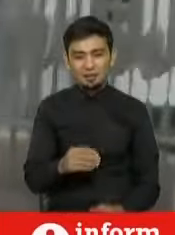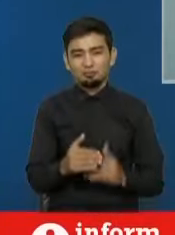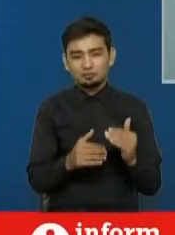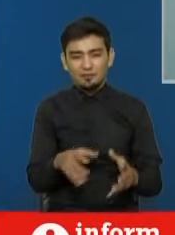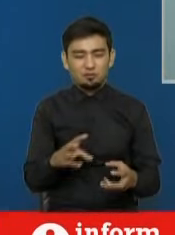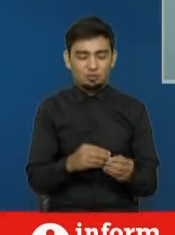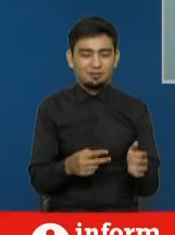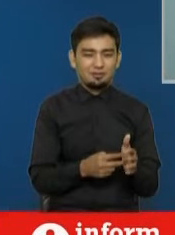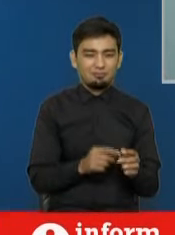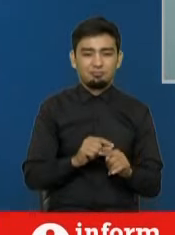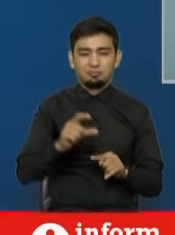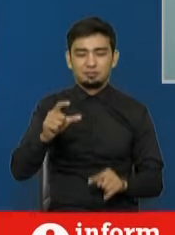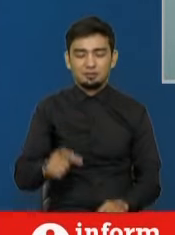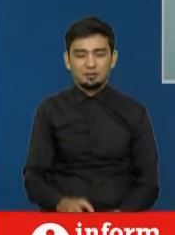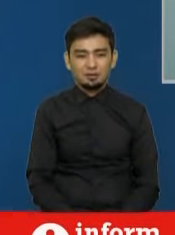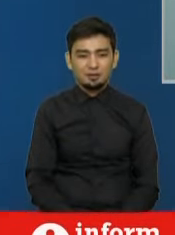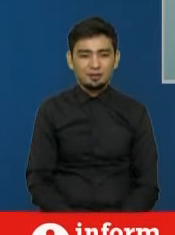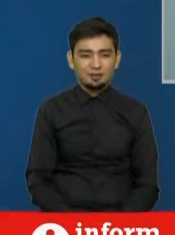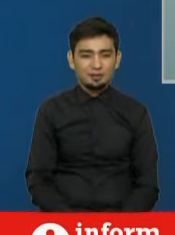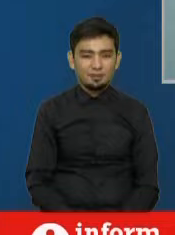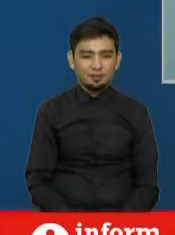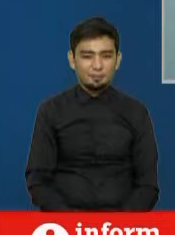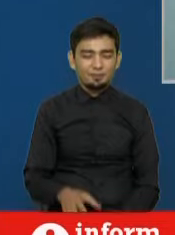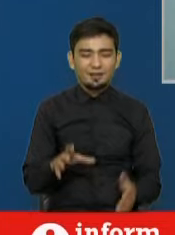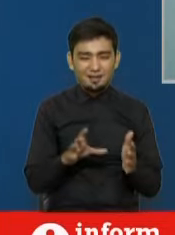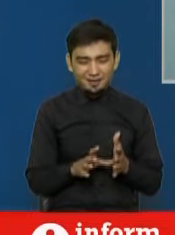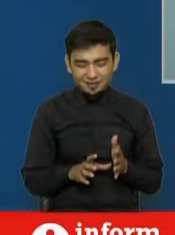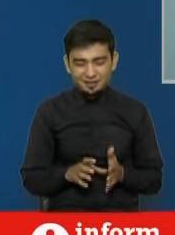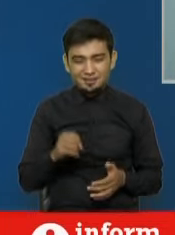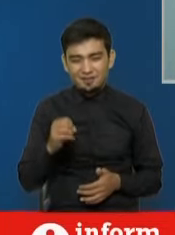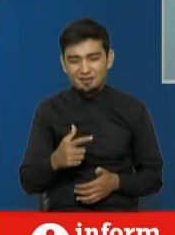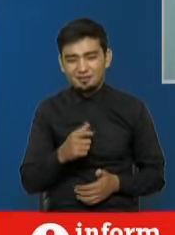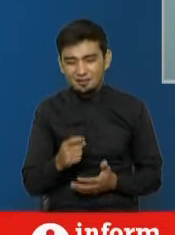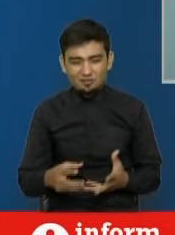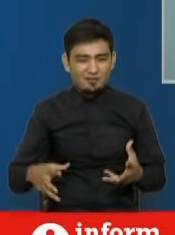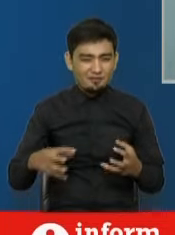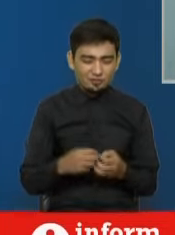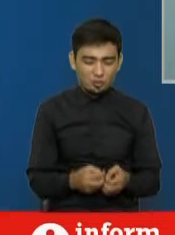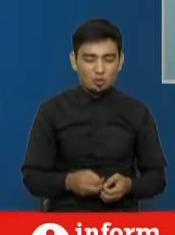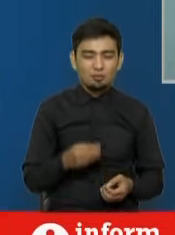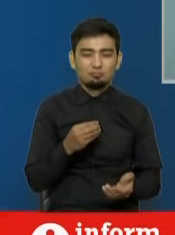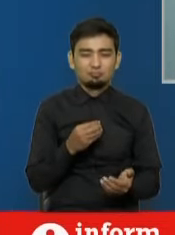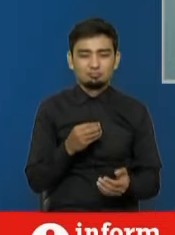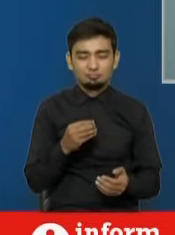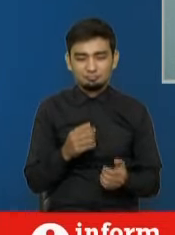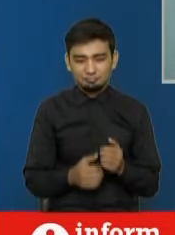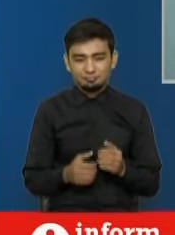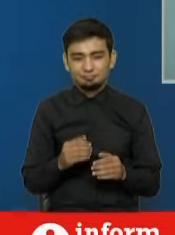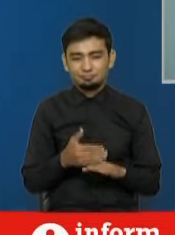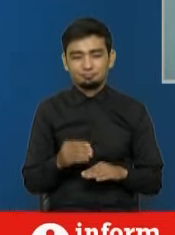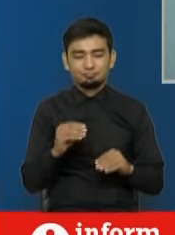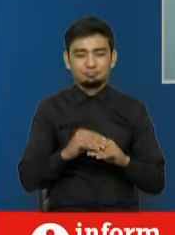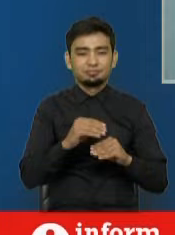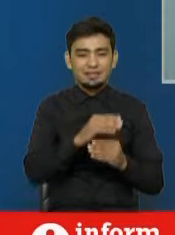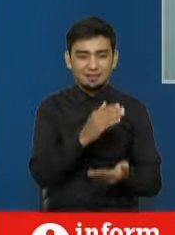все. Растет тариф на электроэнергию, на другие сопутствующие услуги. ГСМ,